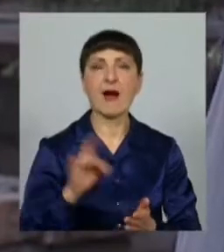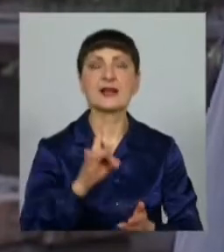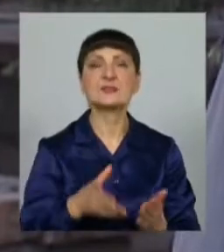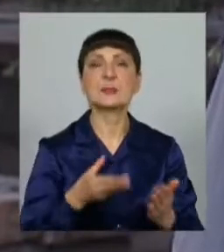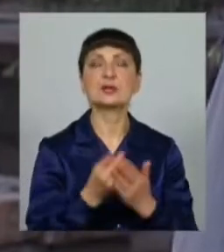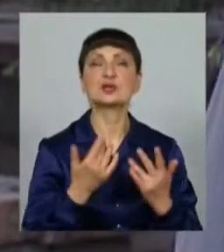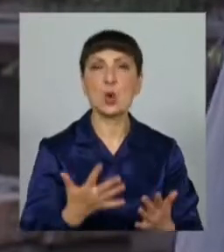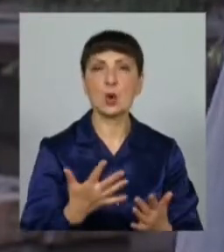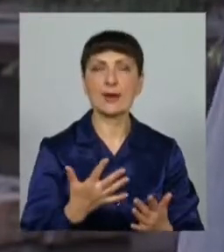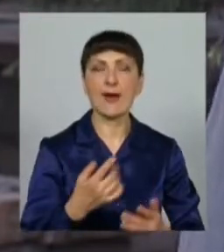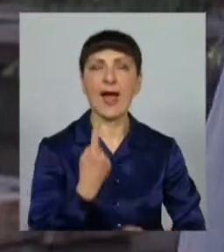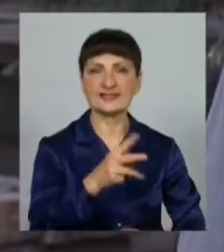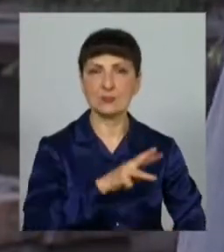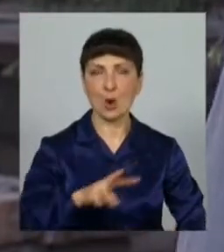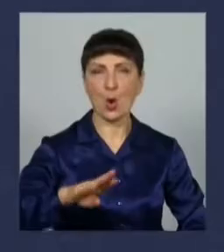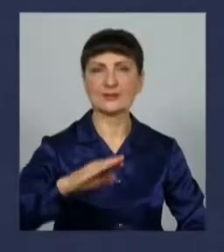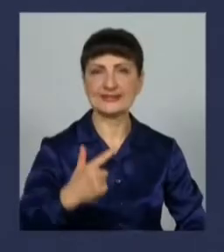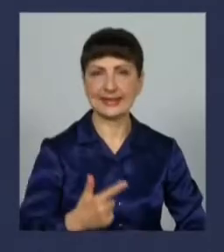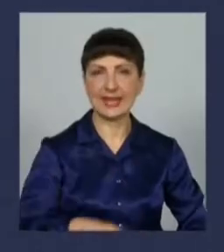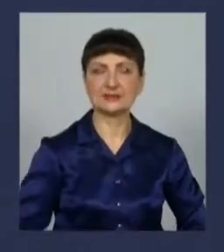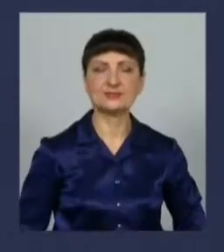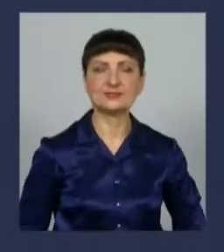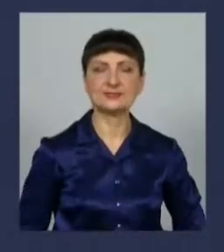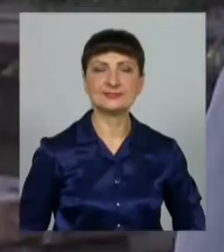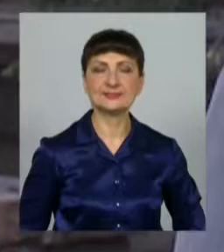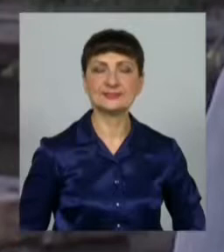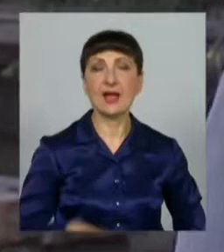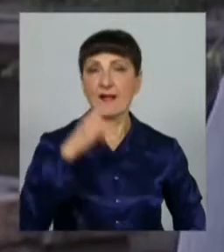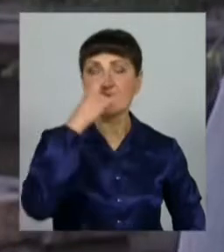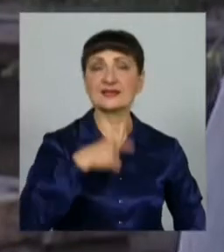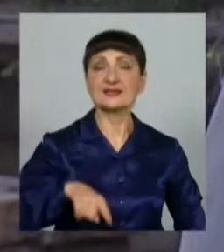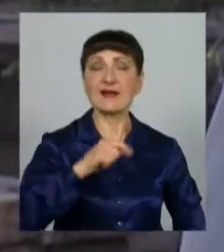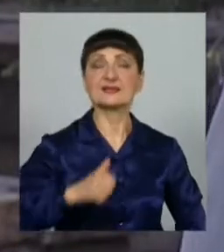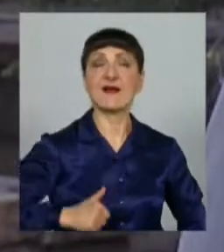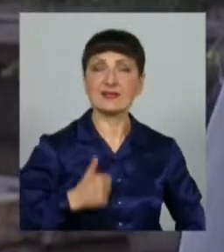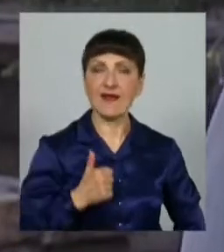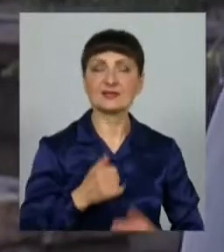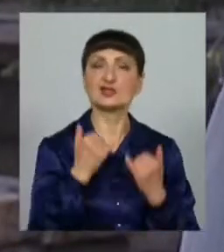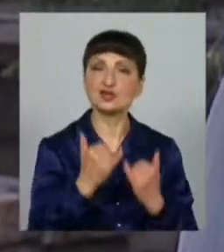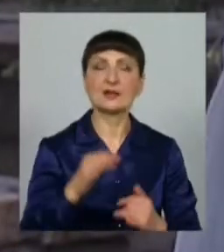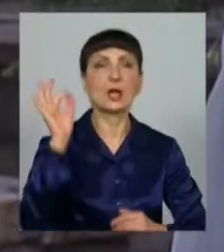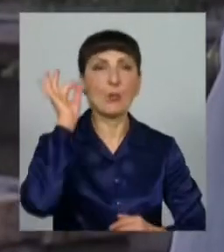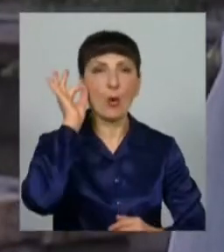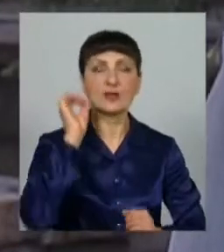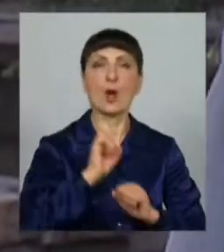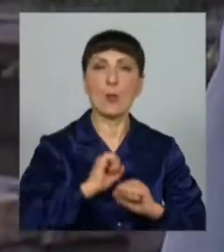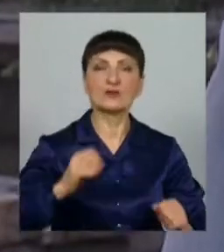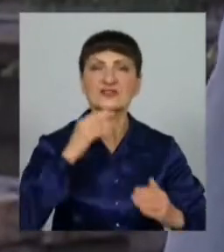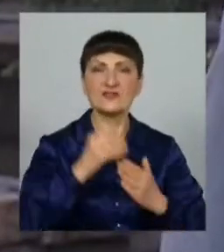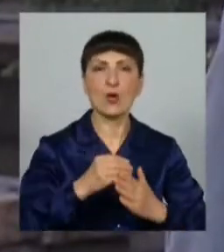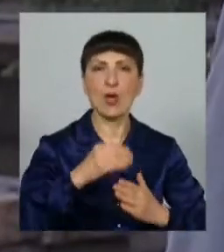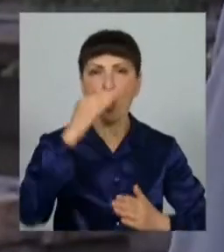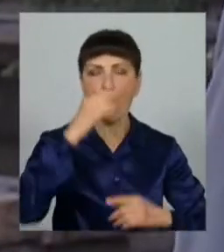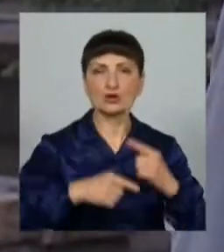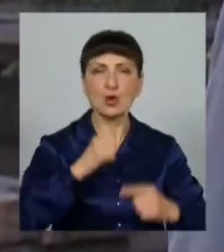размере 1 000 000 тенге. Казахстанцы гордятся, чтят и помнят подвиг своих отцов